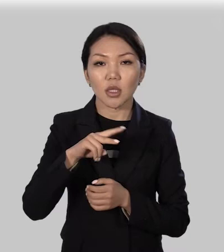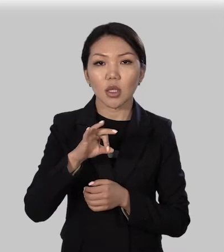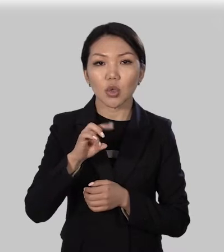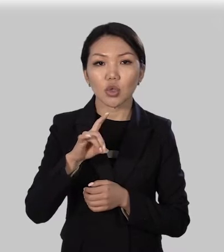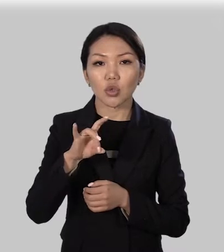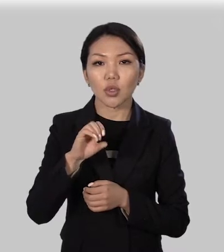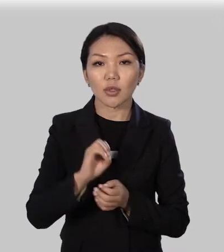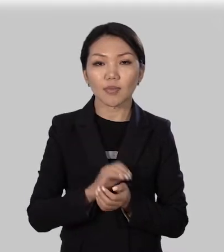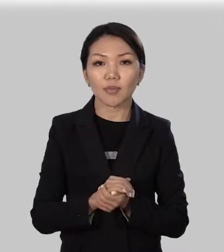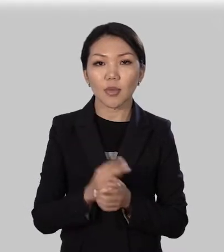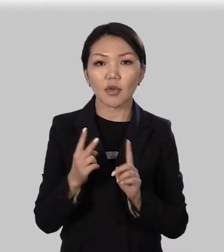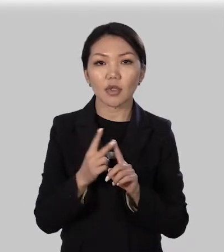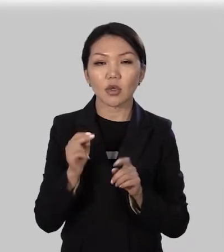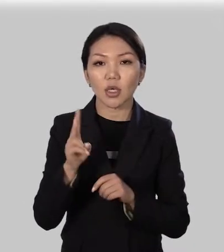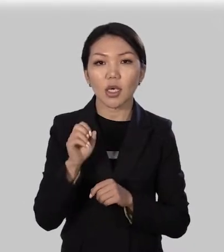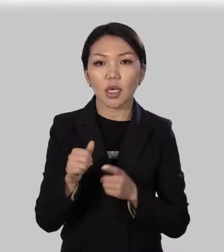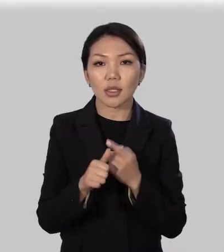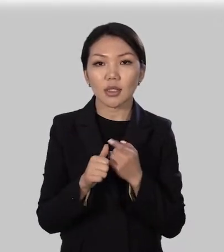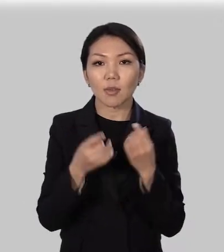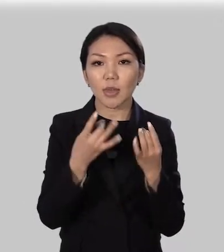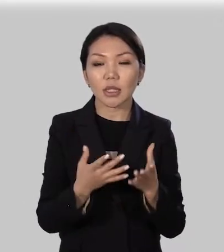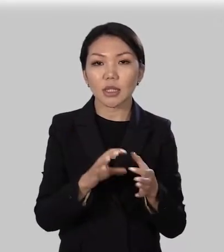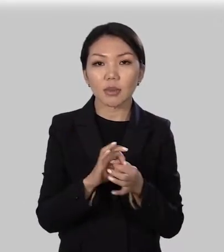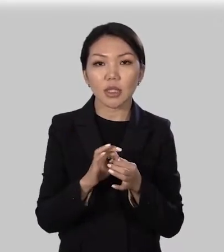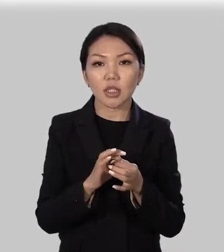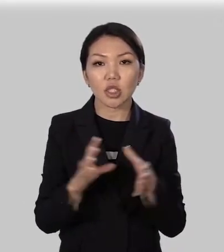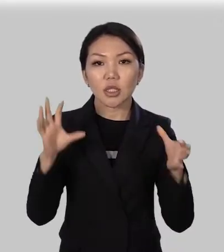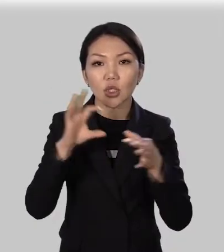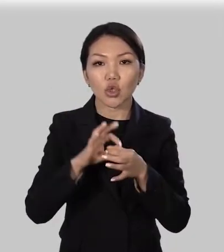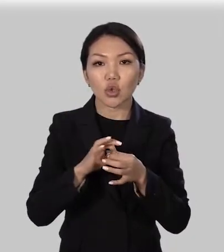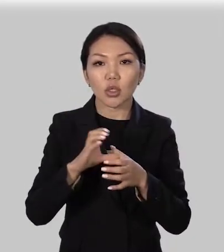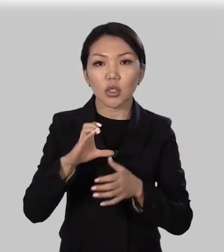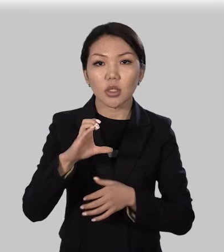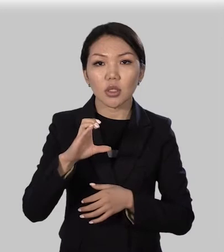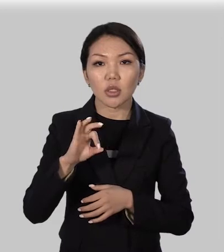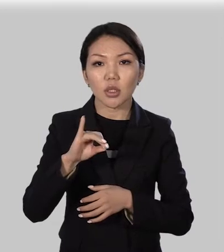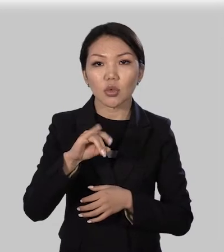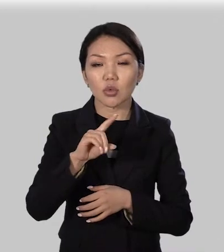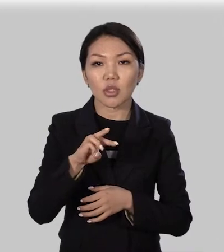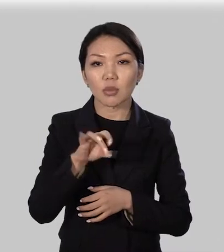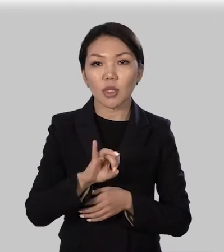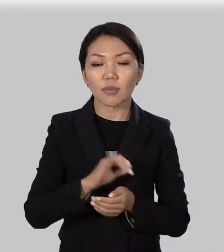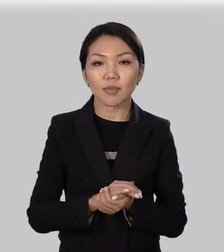Сложное. Как называются простые предложения, соединенные союзами?